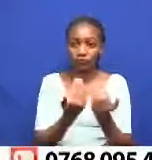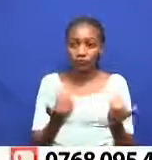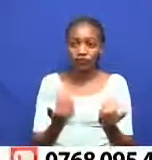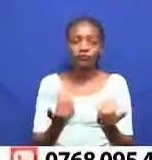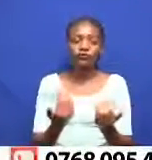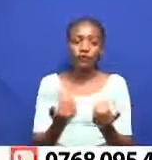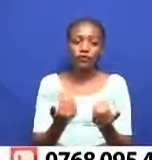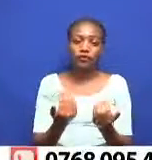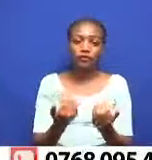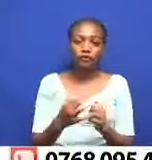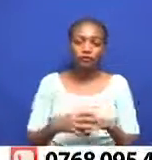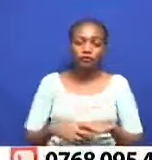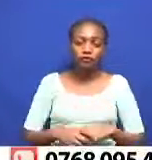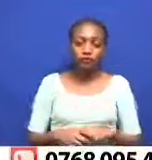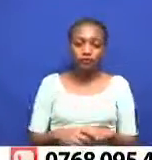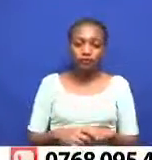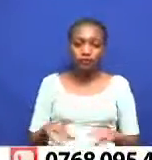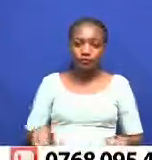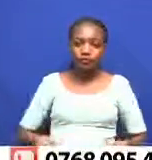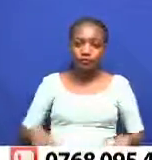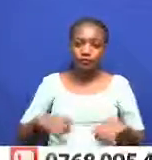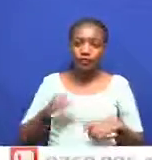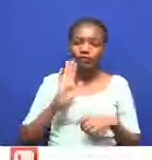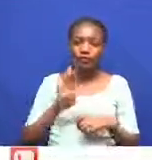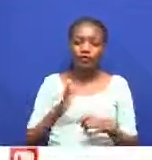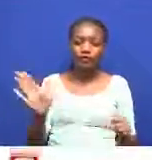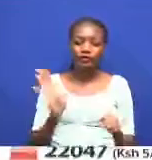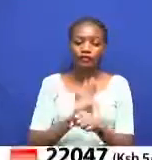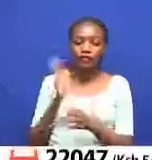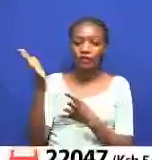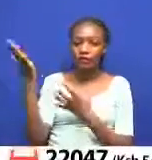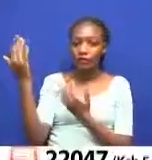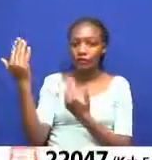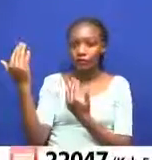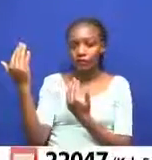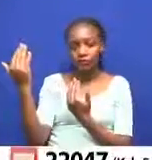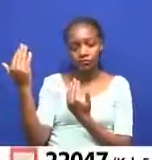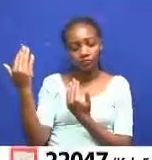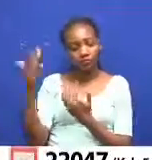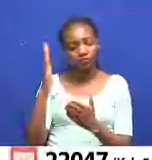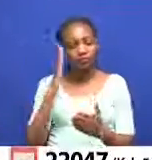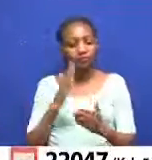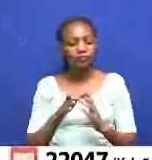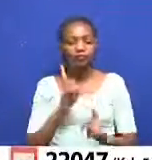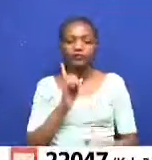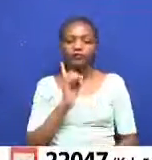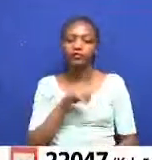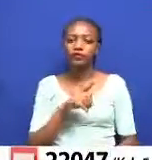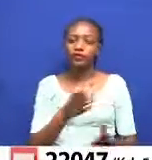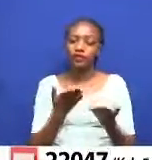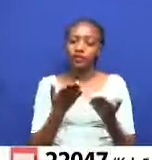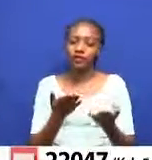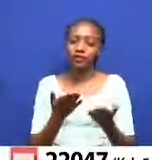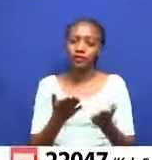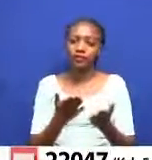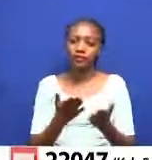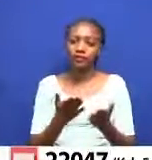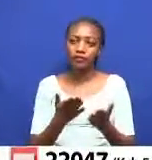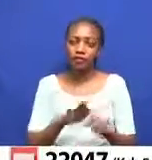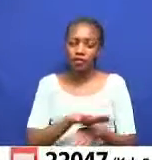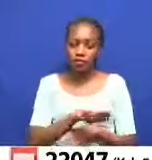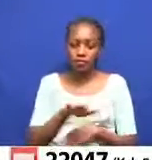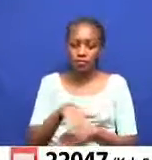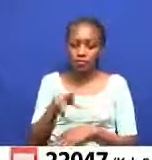Papa Shirandula's life, full of hope and admiration, has just ended right here in this grave in